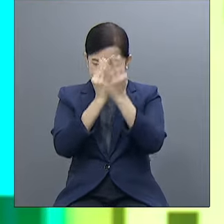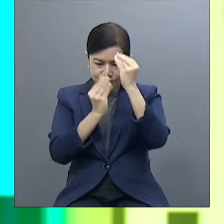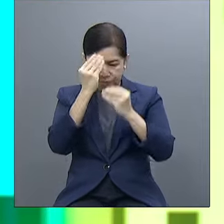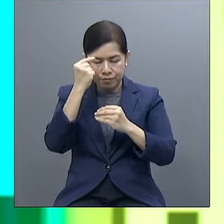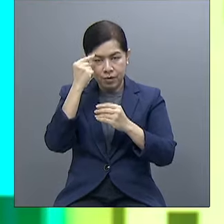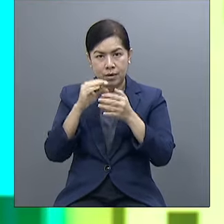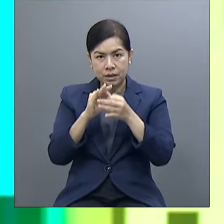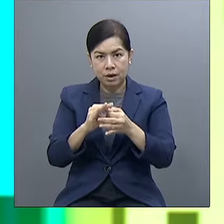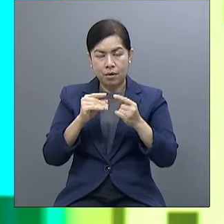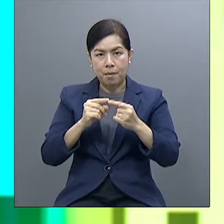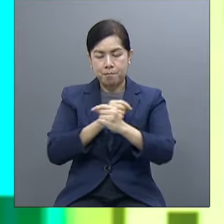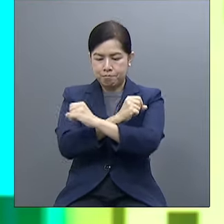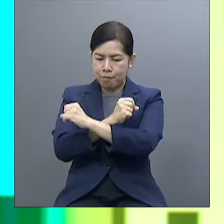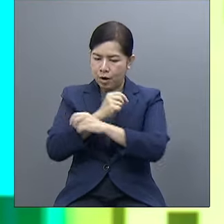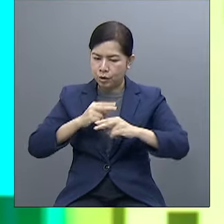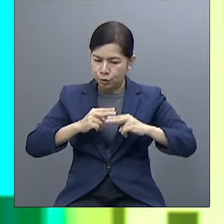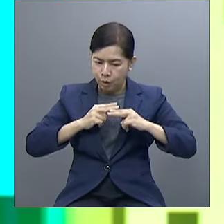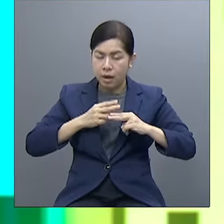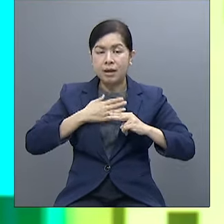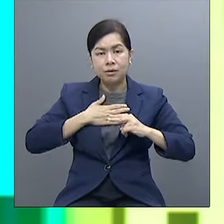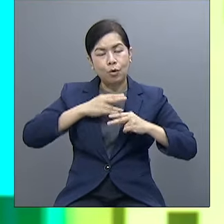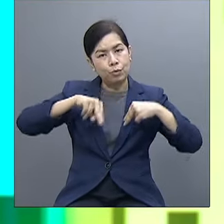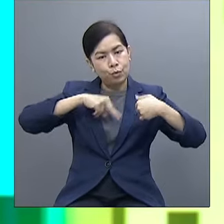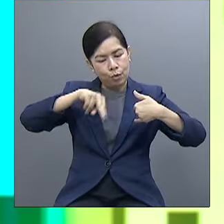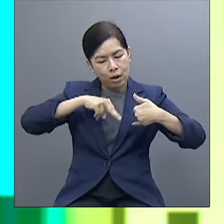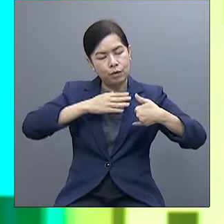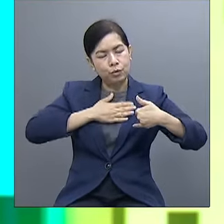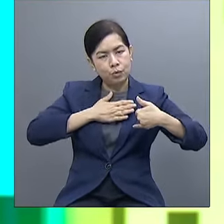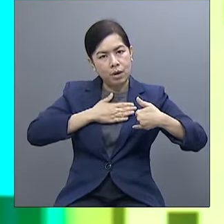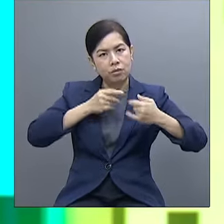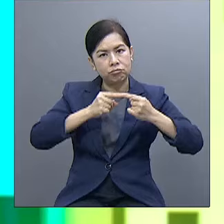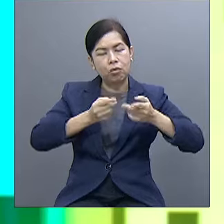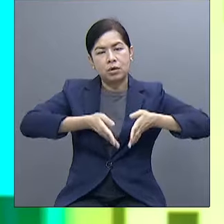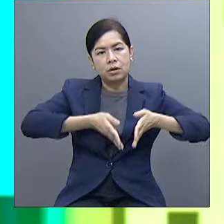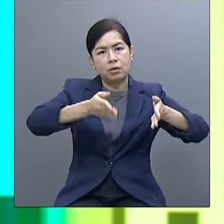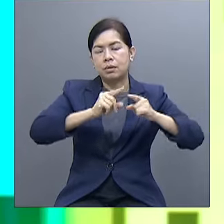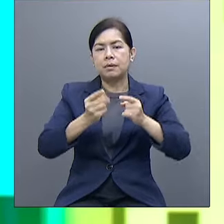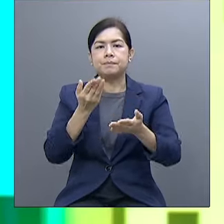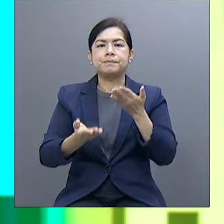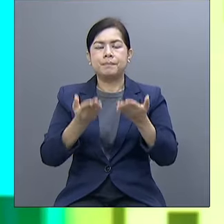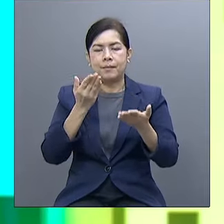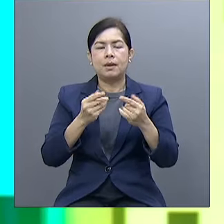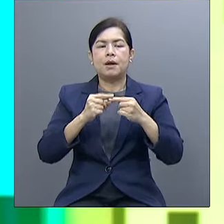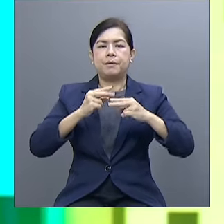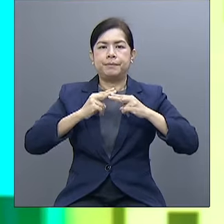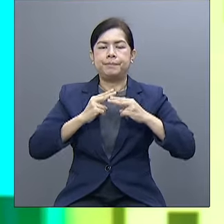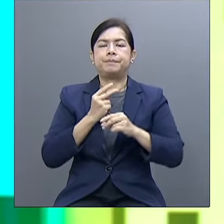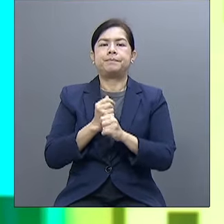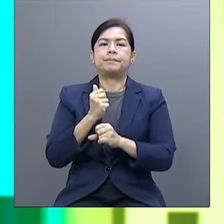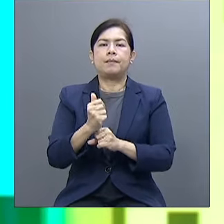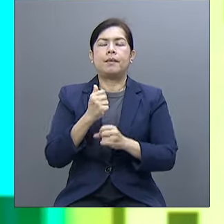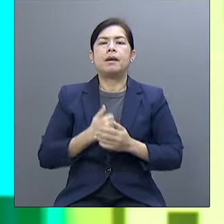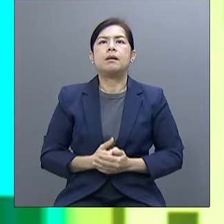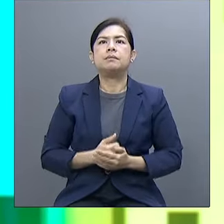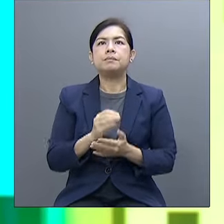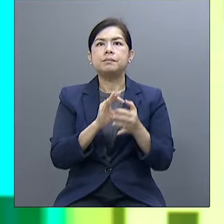รักษาความปลอดภัยในการเรียกว่าอยู่ในท้องถนนหรือว่าอยู่ในพื้นที่ที่มีความเสี่ยงแบบนี้ได้ด้วยตัวเองด้วยเหมือนกันนะคะเป็นการใช้เ